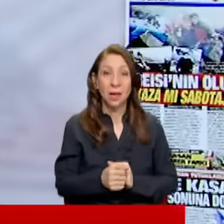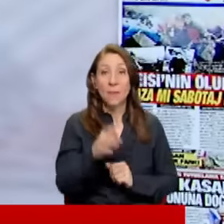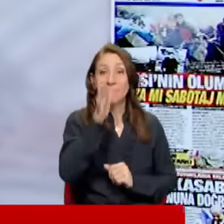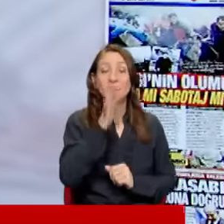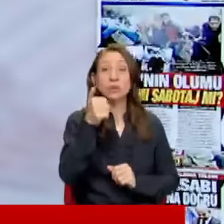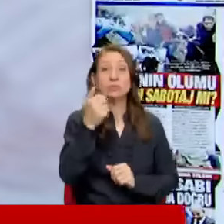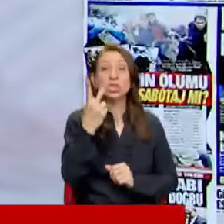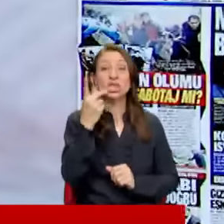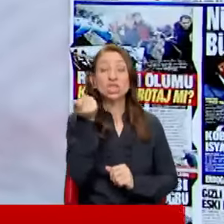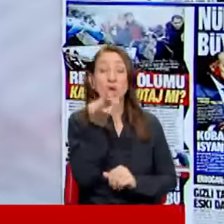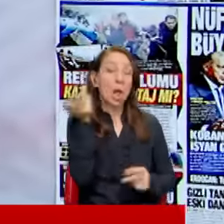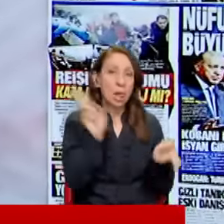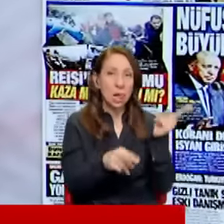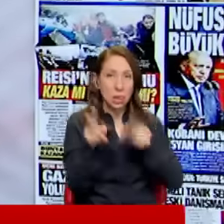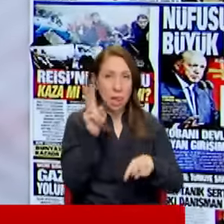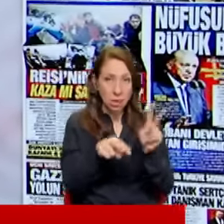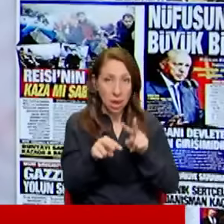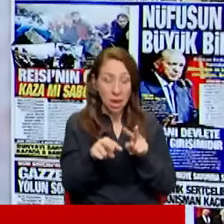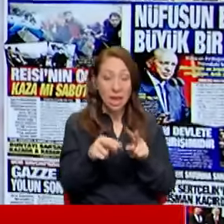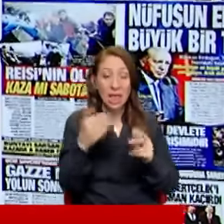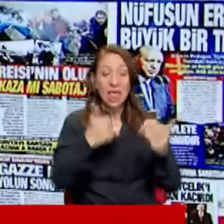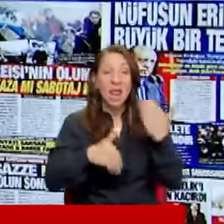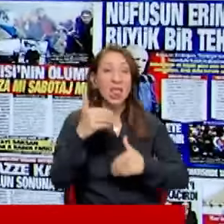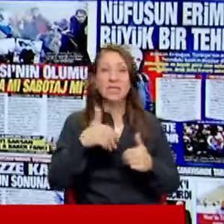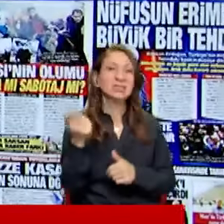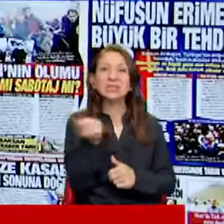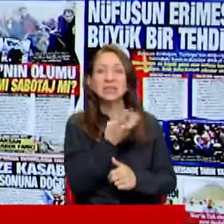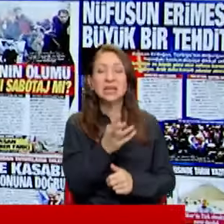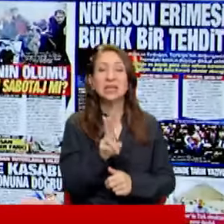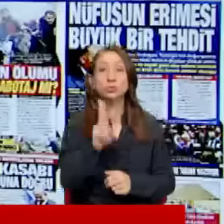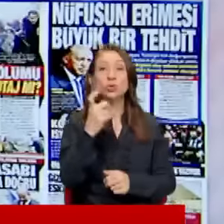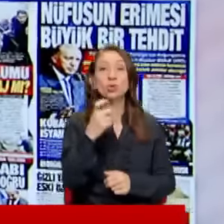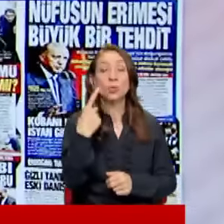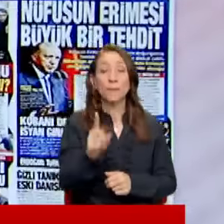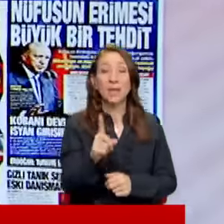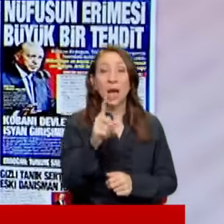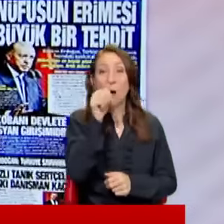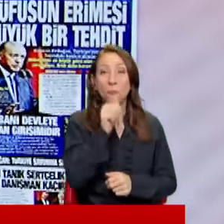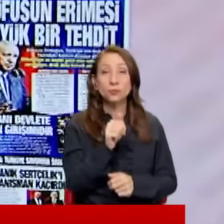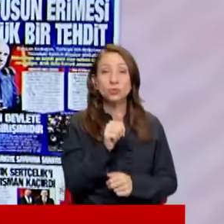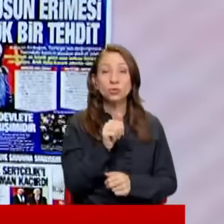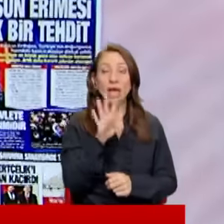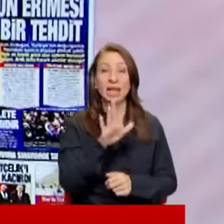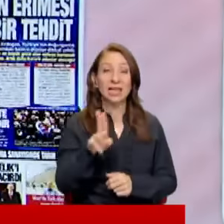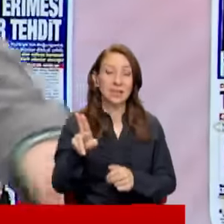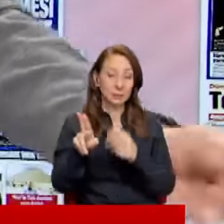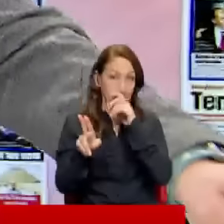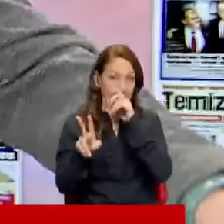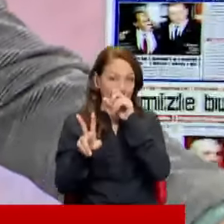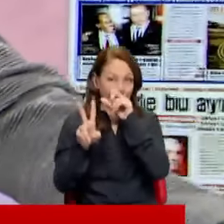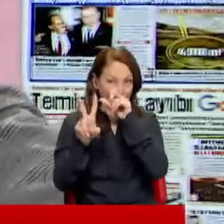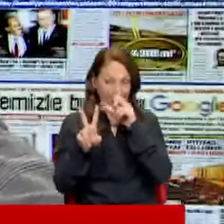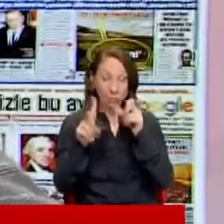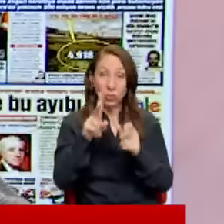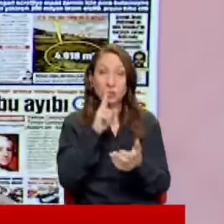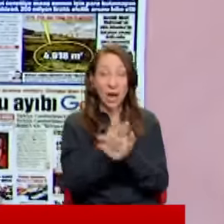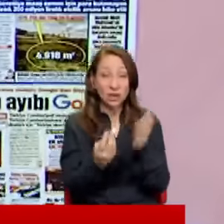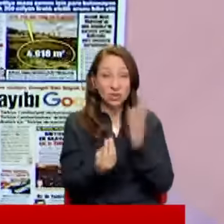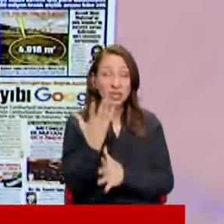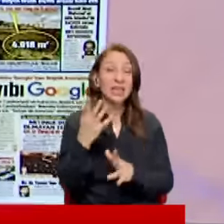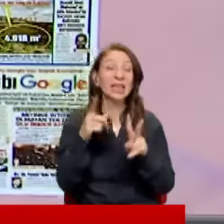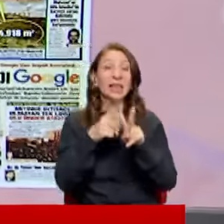562 kişi hayatını kaybetti yaralananların sayısı 79. 652 Bu karar çıktı